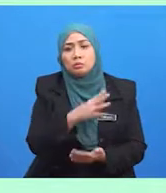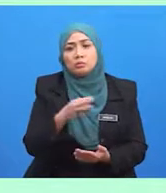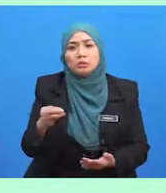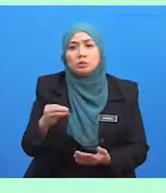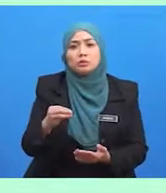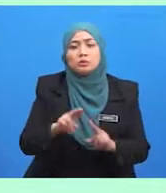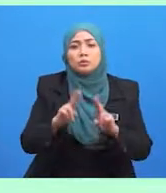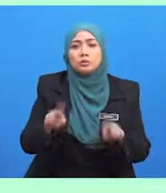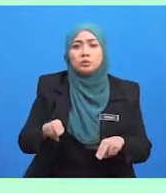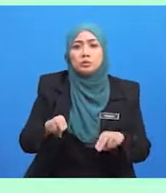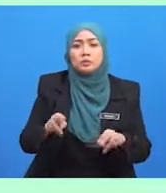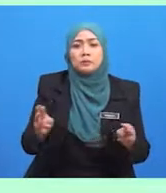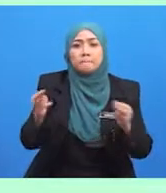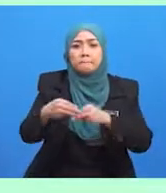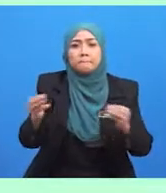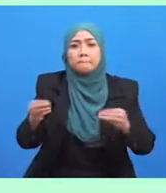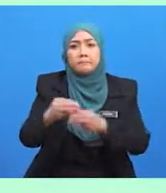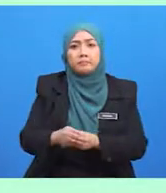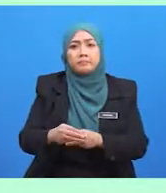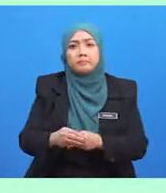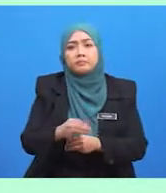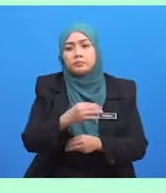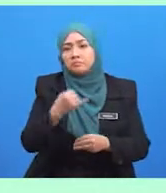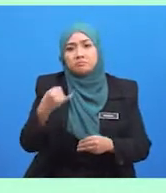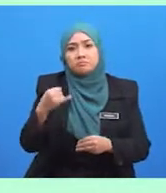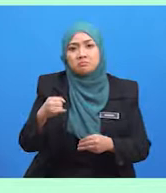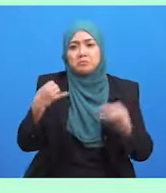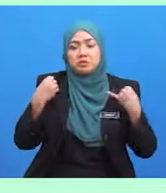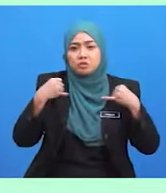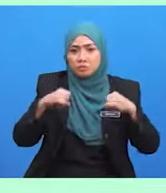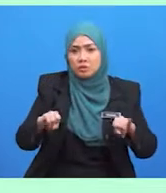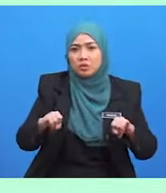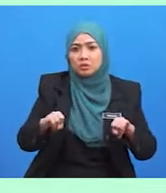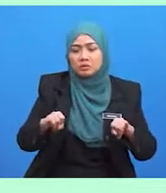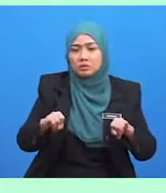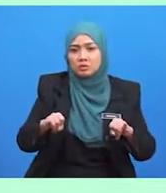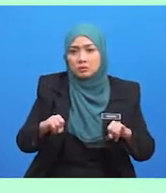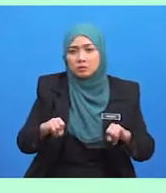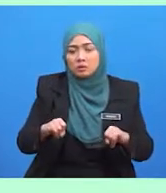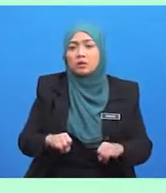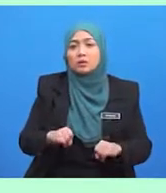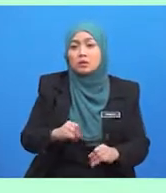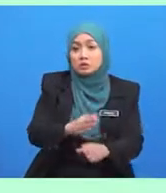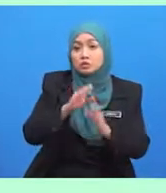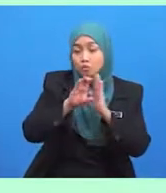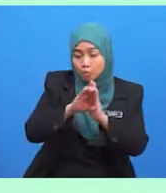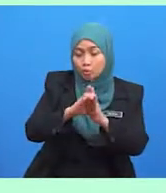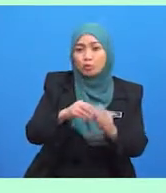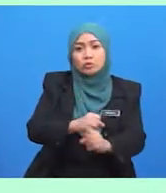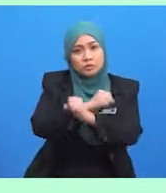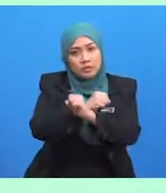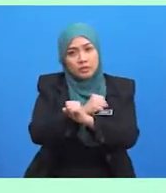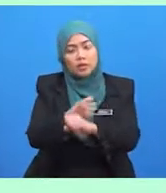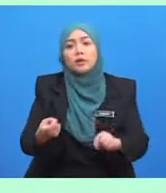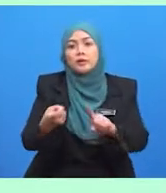makmal tidak dibenarkan untuk dijual. Ini adalah contoh sekatan bukan ekonomi. Produk yang